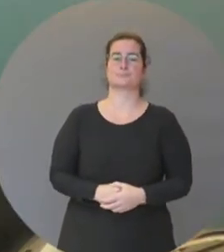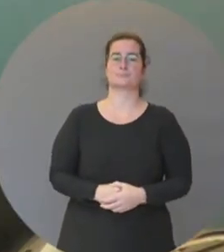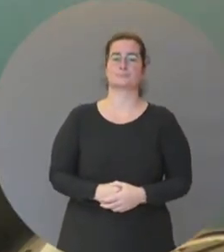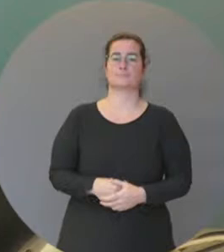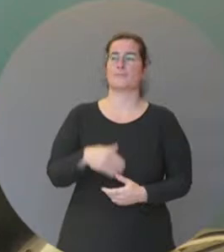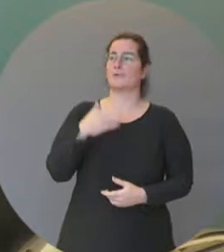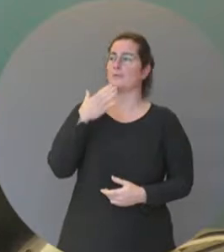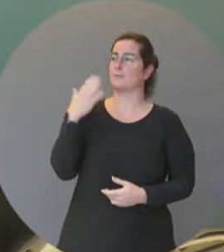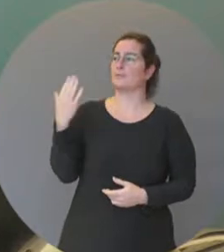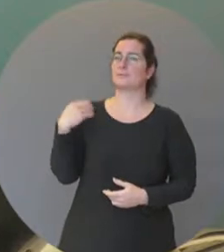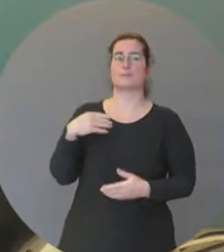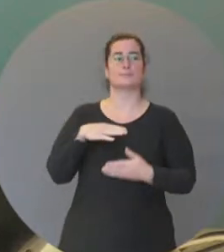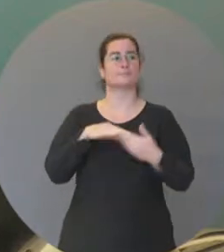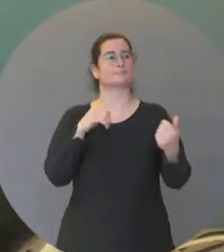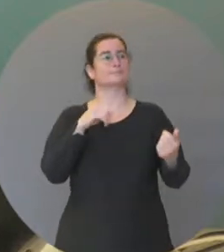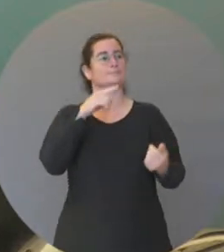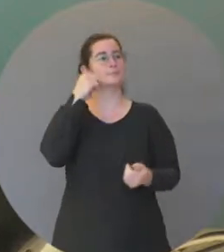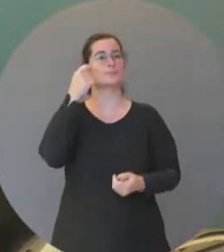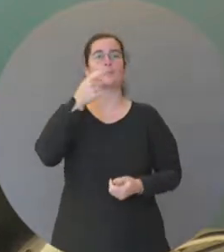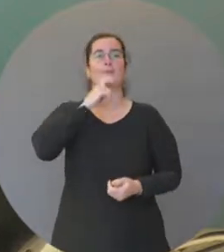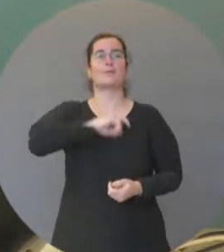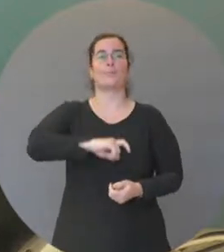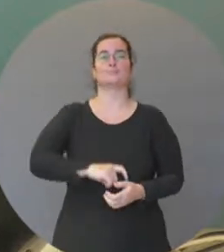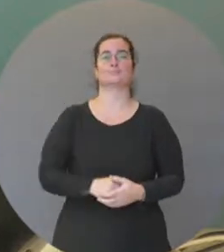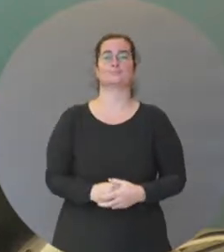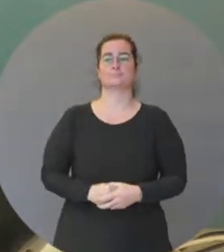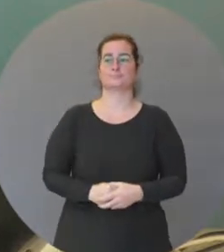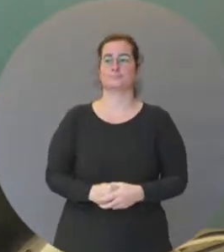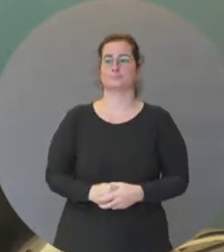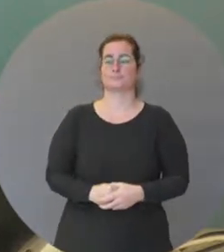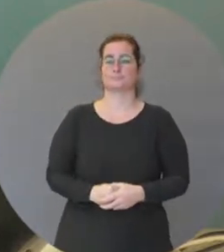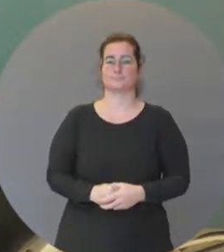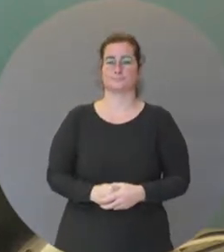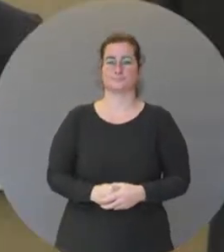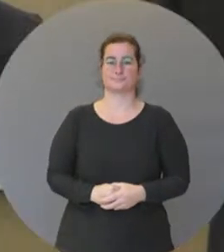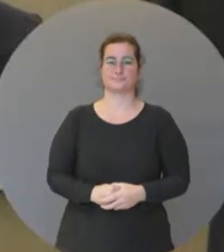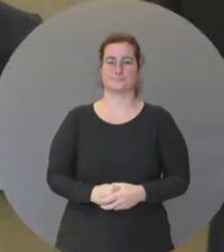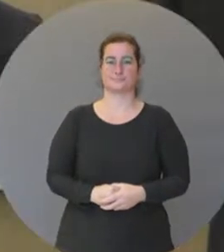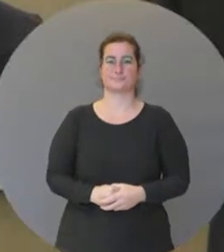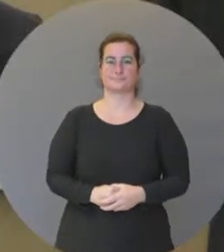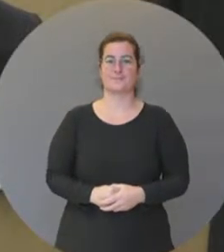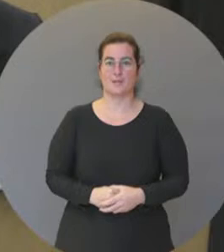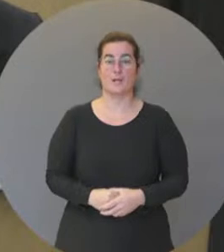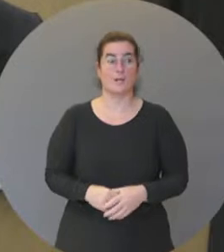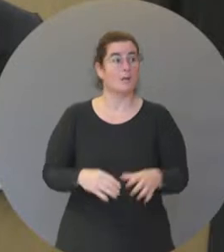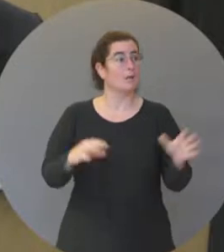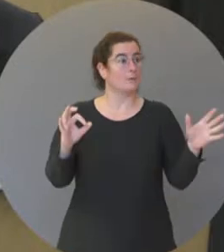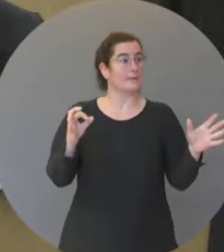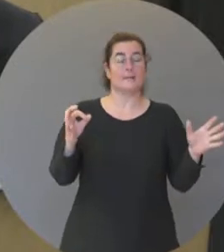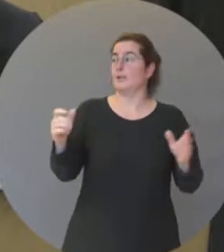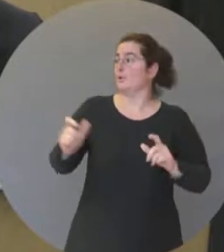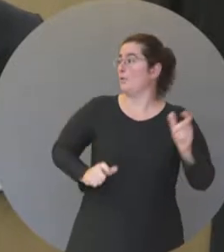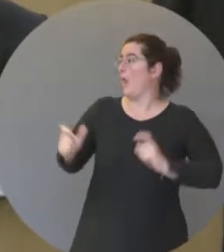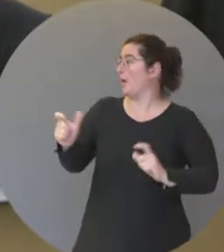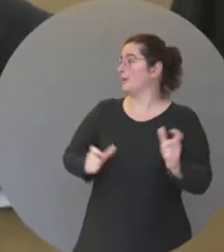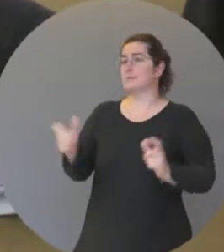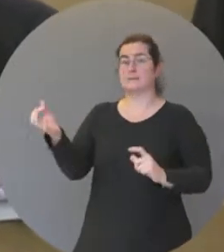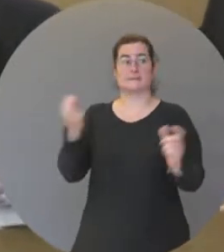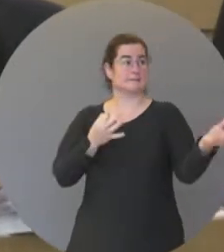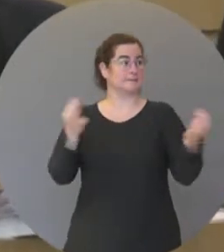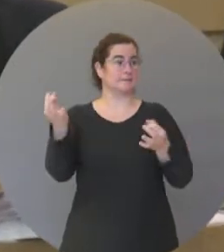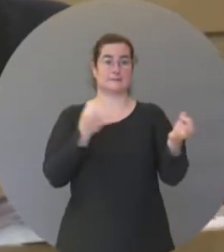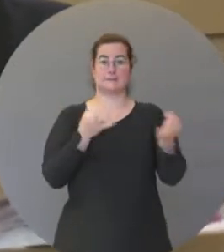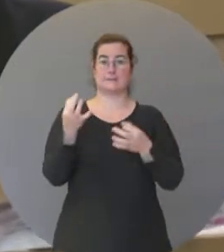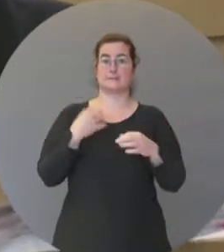l'argile et Monsieur métaux je pense que comme viennent de le dire un certain nombre de collègues il y a une vraie problématique